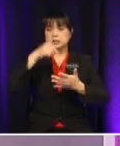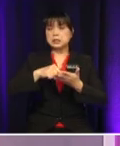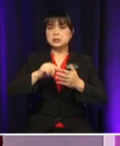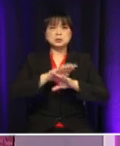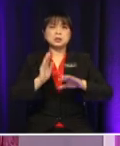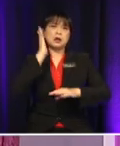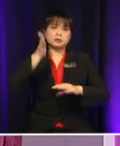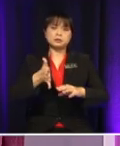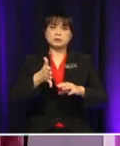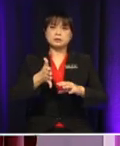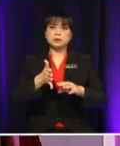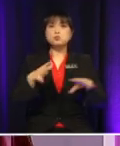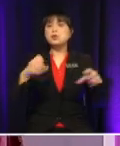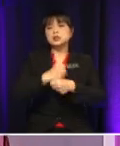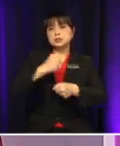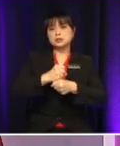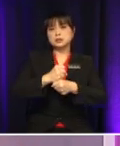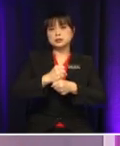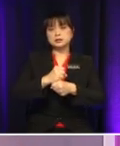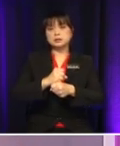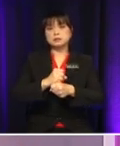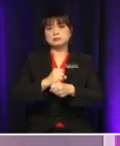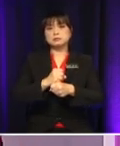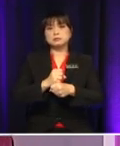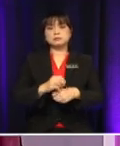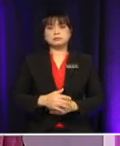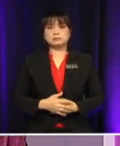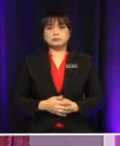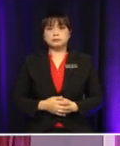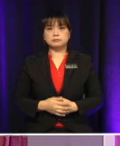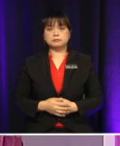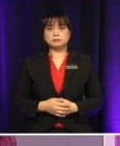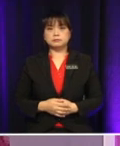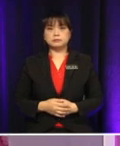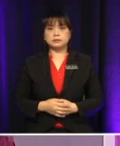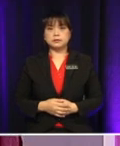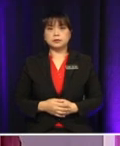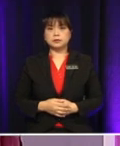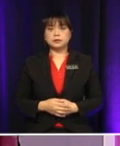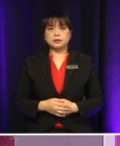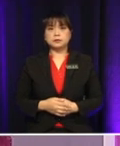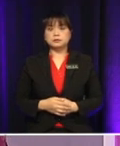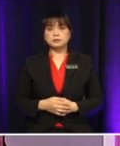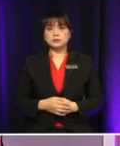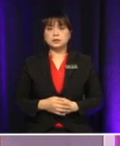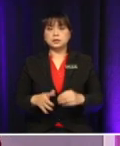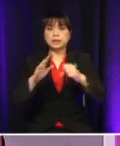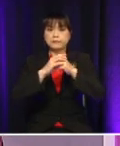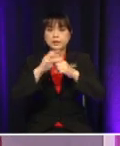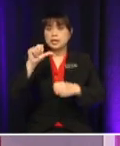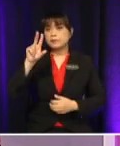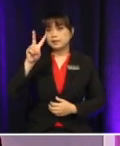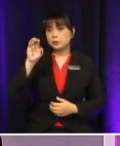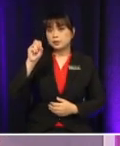bencananya ya karena size-nya bertambah elvinis kita ini sebenarnya seperti biji-biji anggur yang kecil apabila